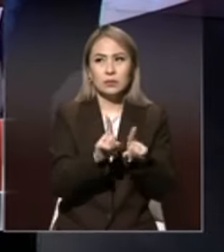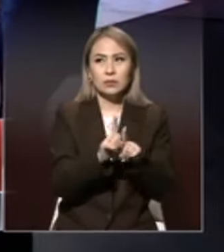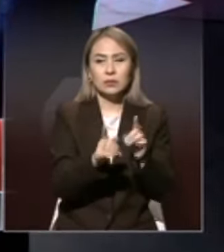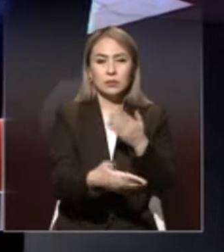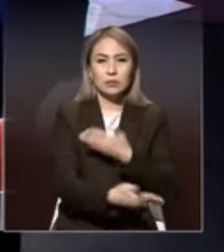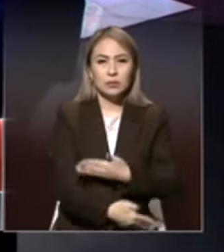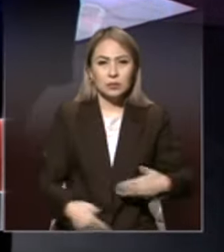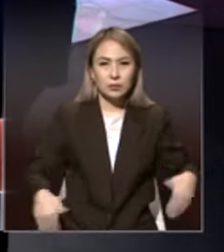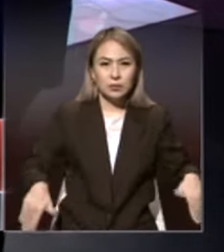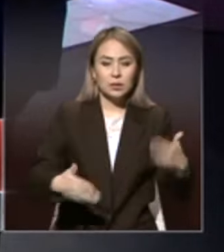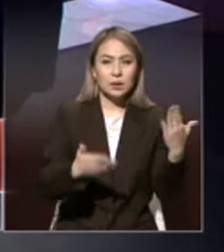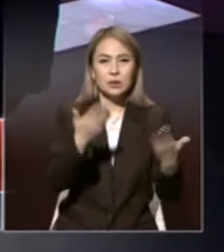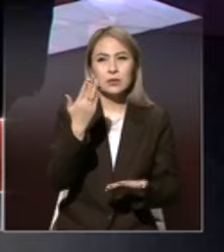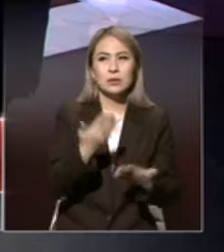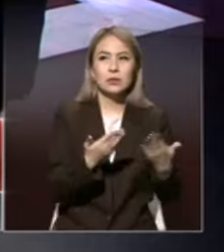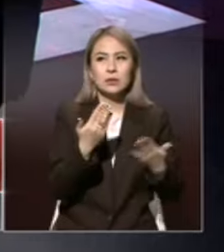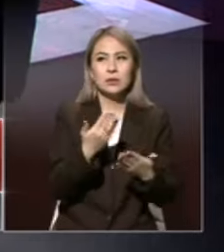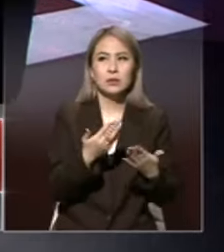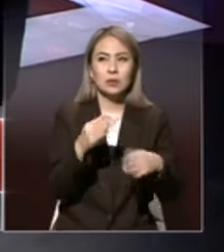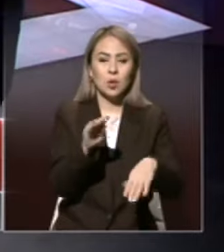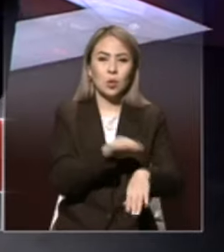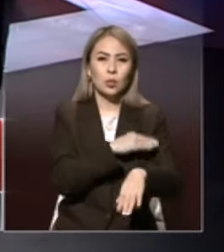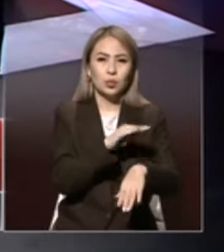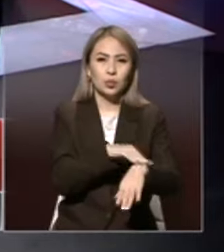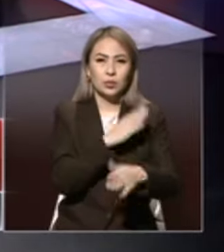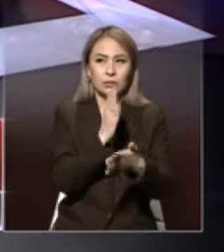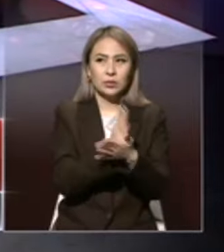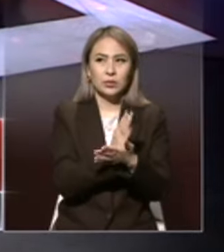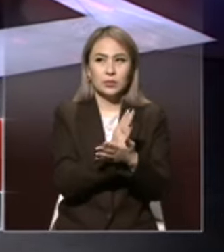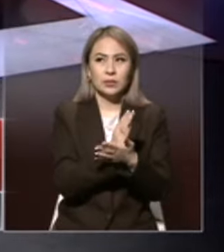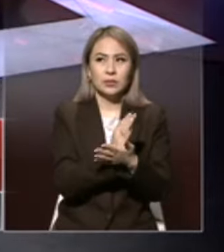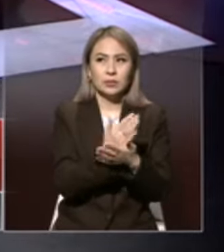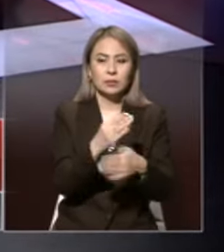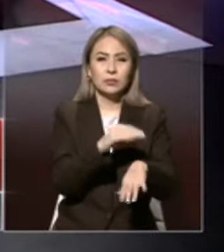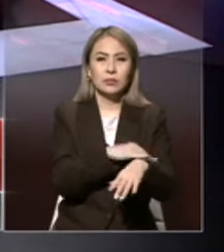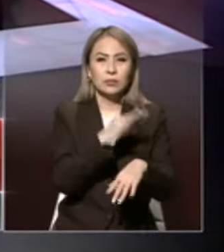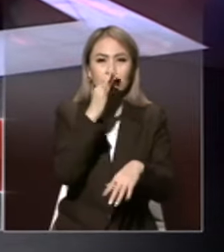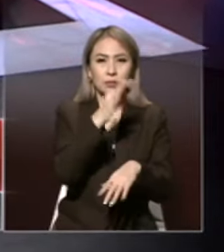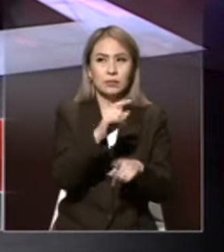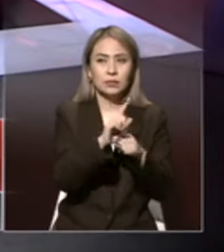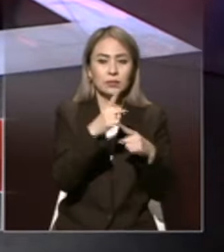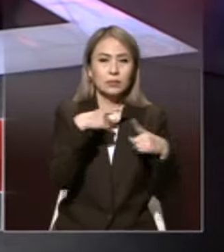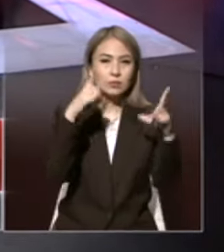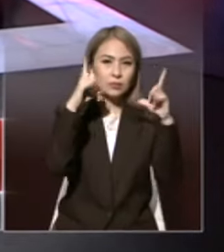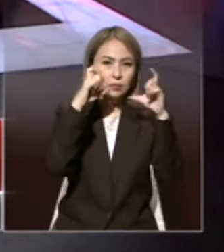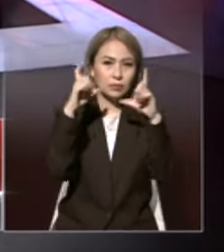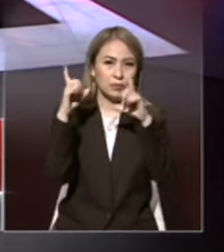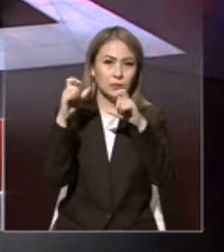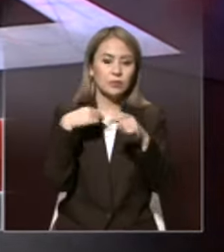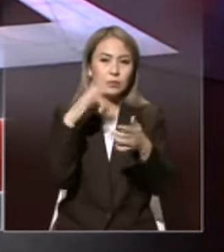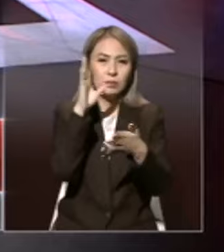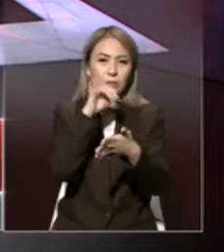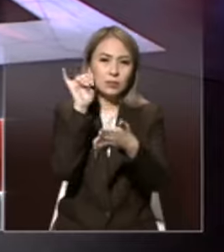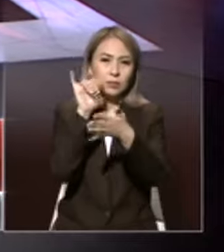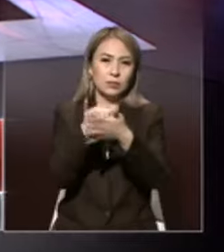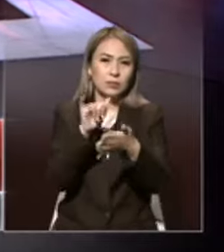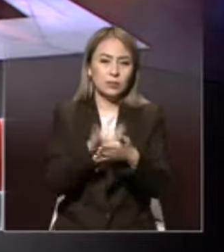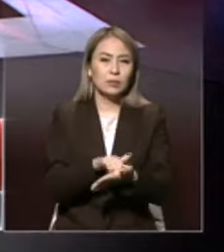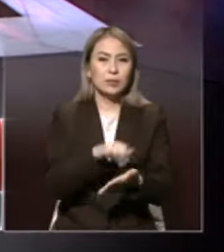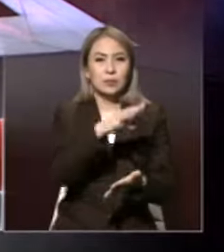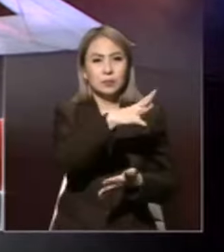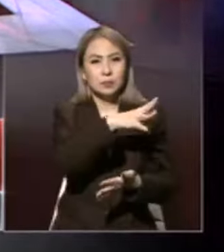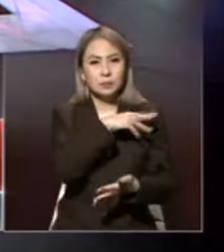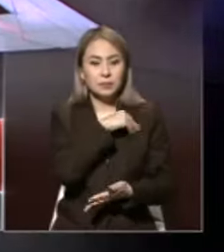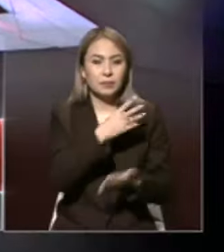сіздің интимдік немесе бұрында ажырасып кеткен күйеуіңіз? Күйеуіңіз сізге айтуы мүмкін, мен сенің суреттеріңді, менімен бірге болған